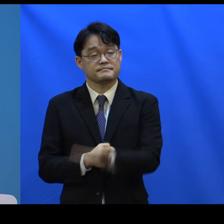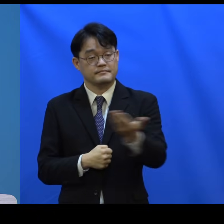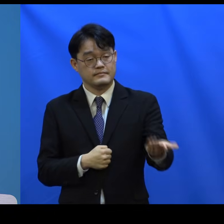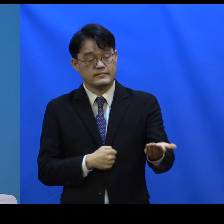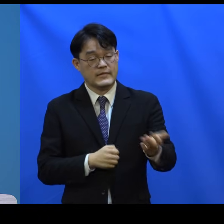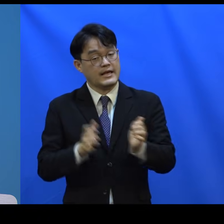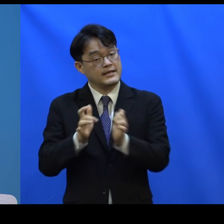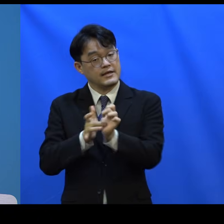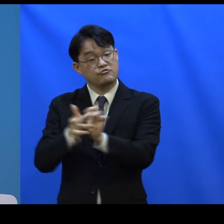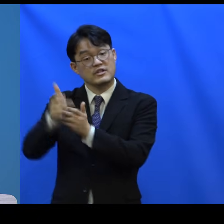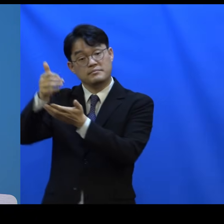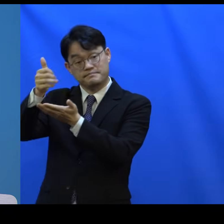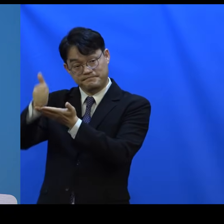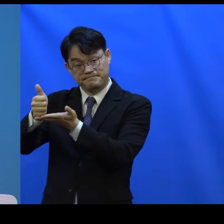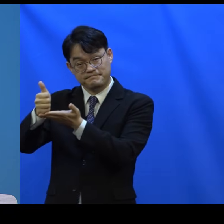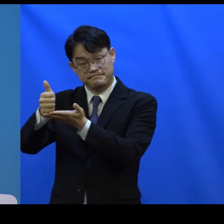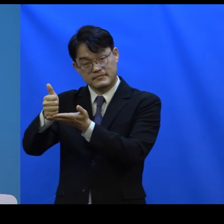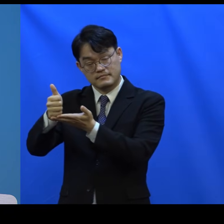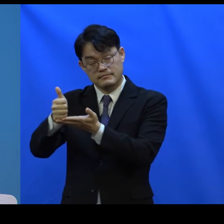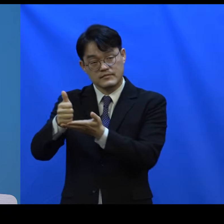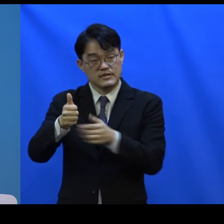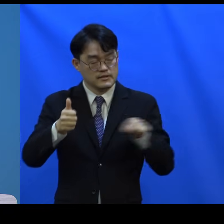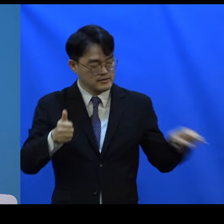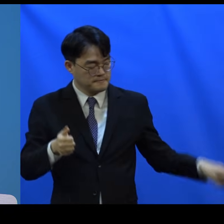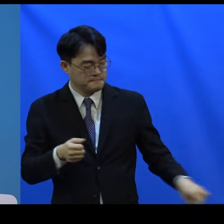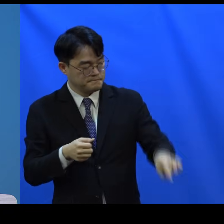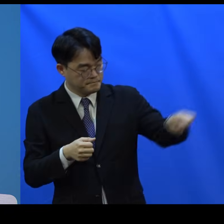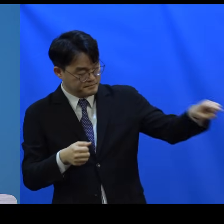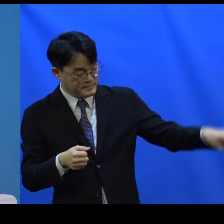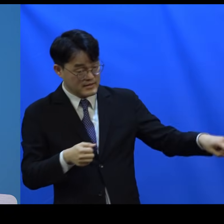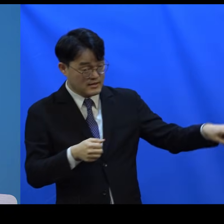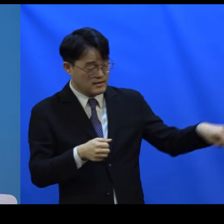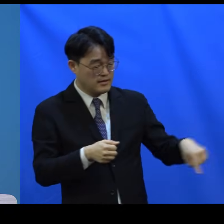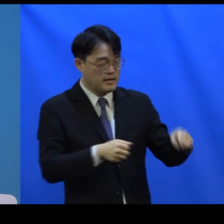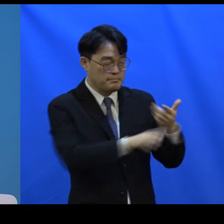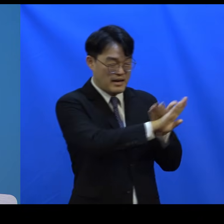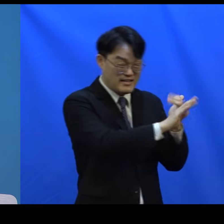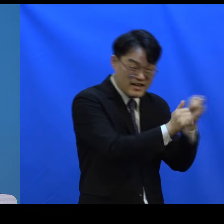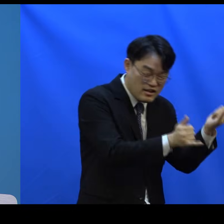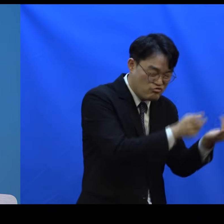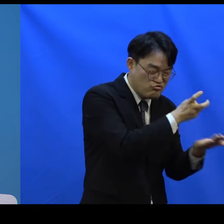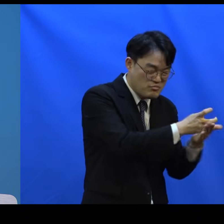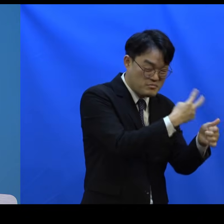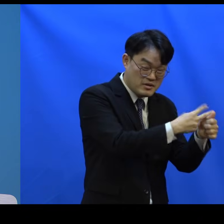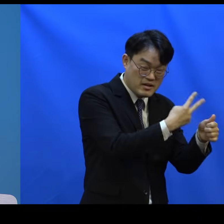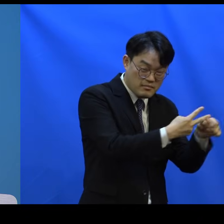예수님은 당시 사람들과 이 근본적인 시각의 차이가 있었습니다.